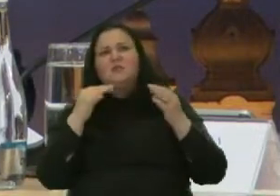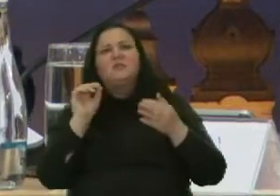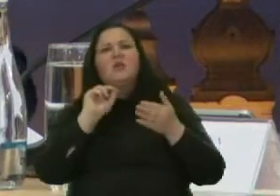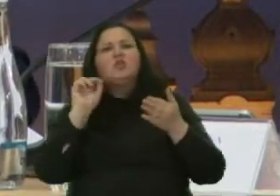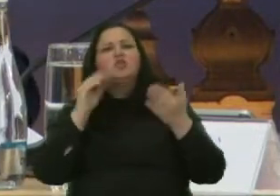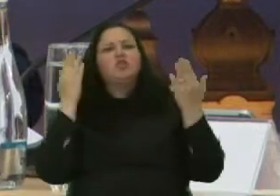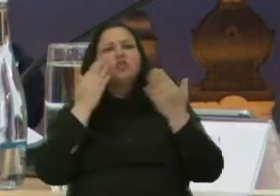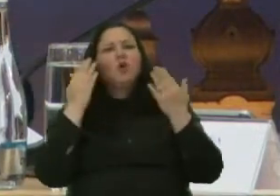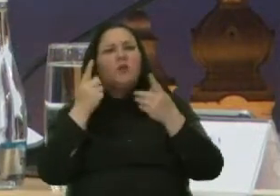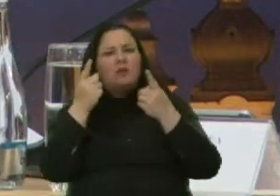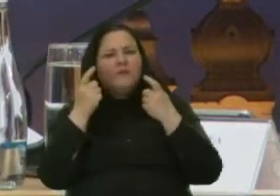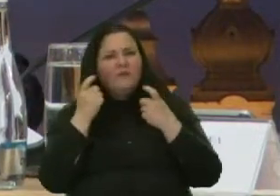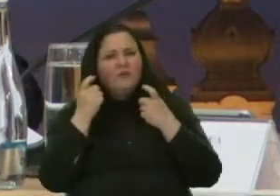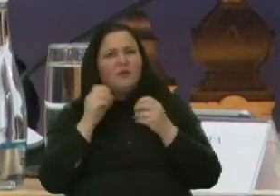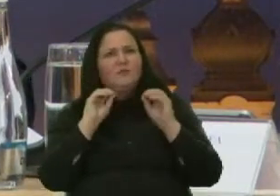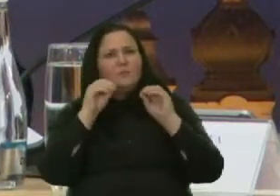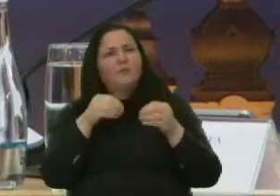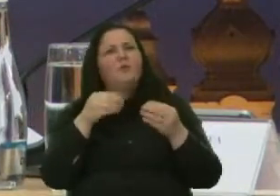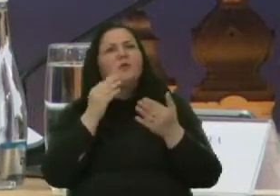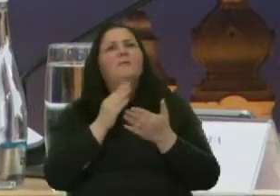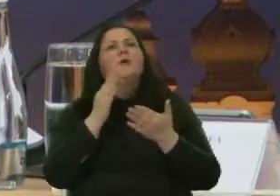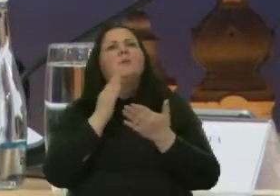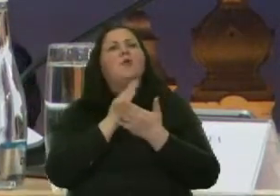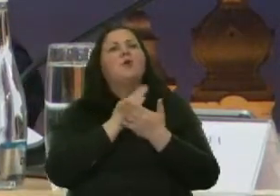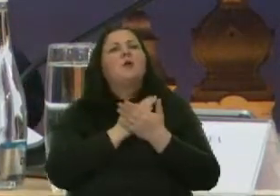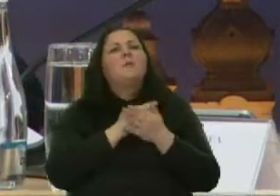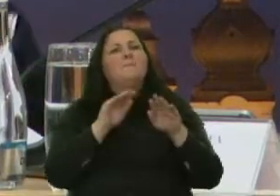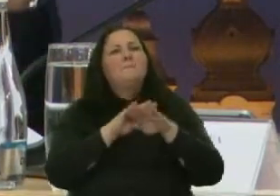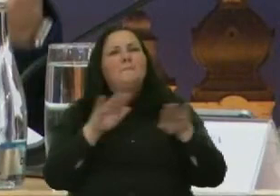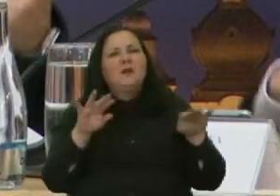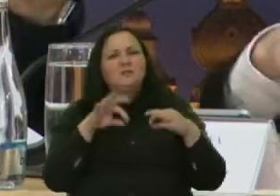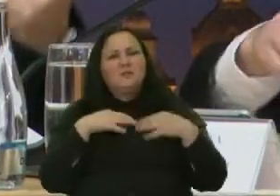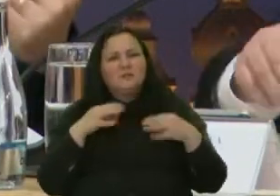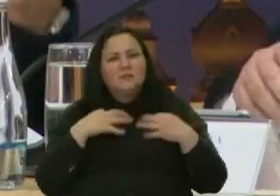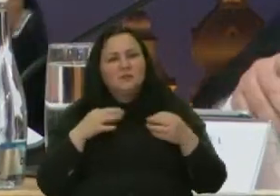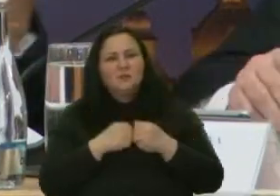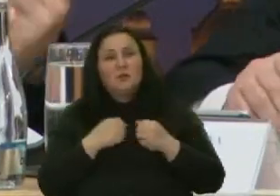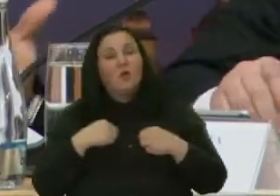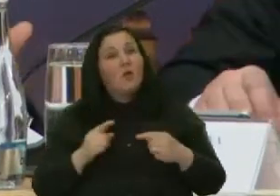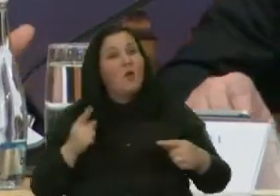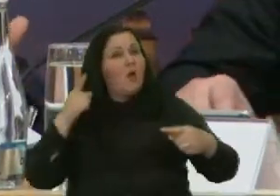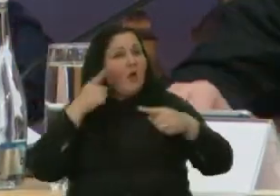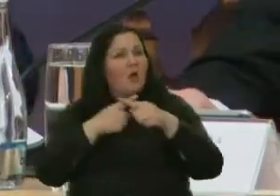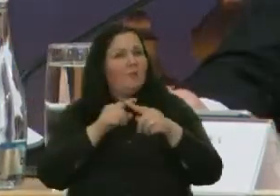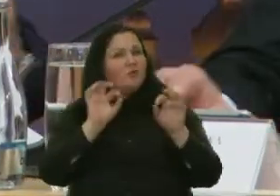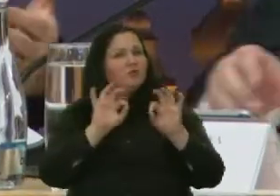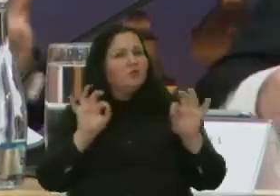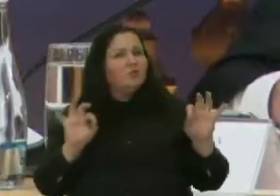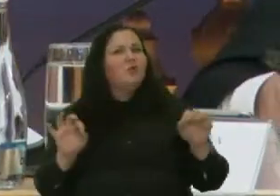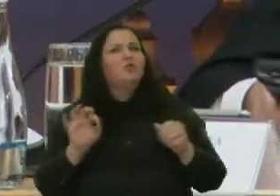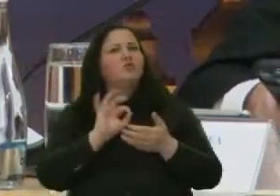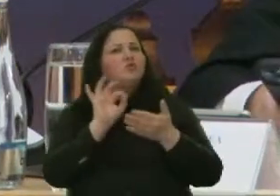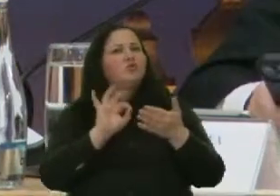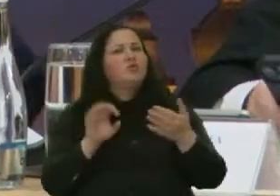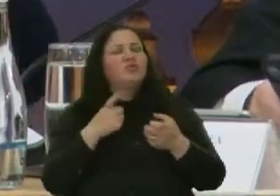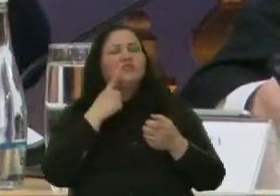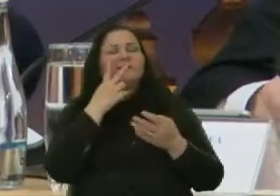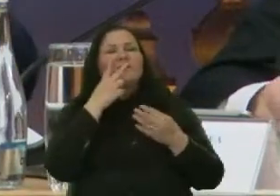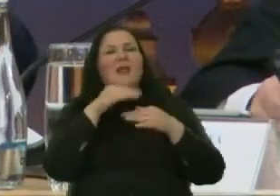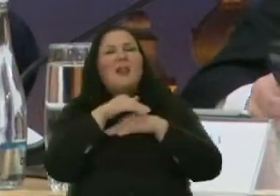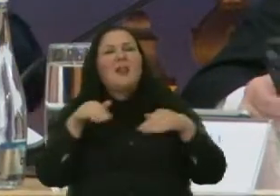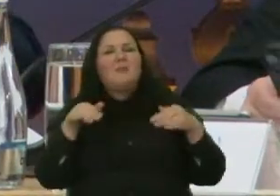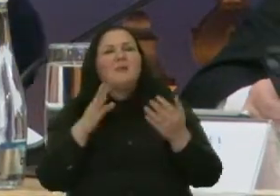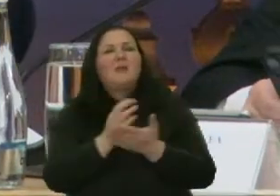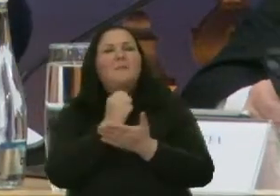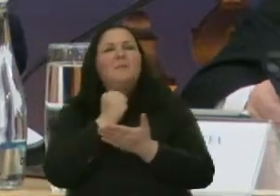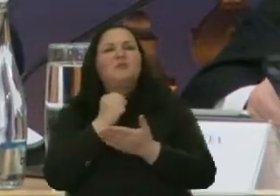vine guvernul și pune în programul masă sănătoasă Noi am adăugat și anul trecut un număr de școli la cele care au venit guvernul și acum în limita bugetului existent mai